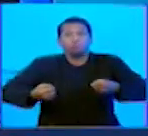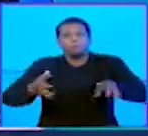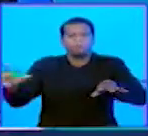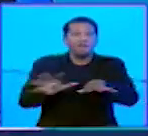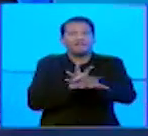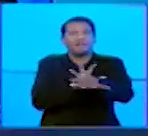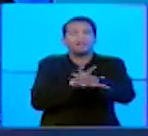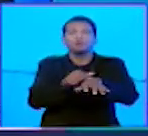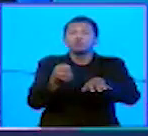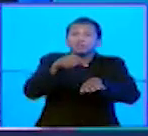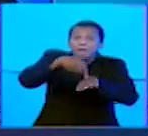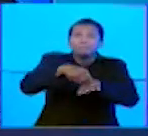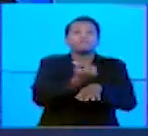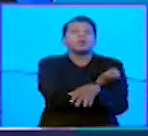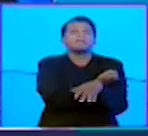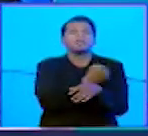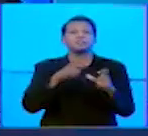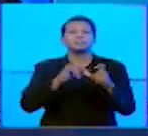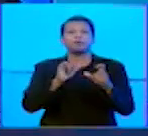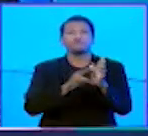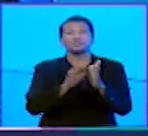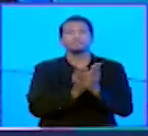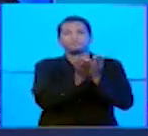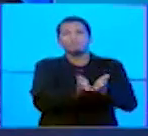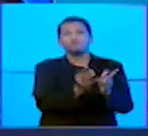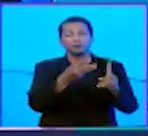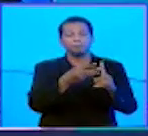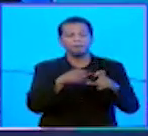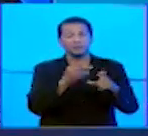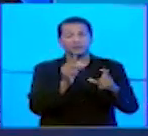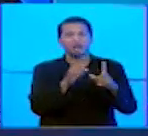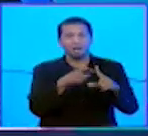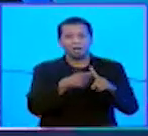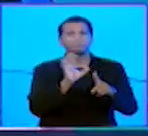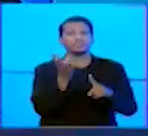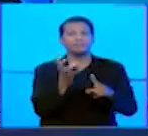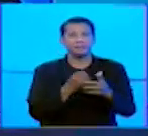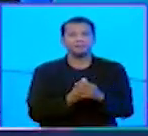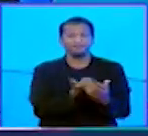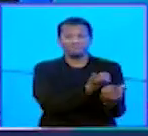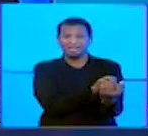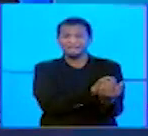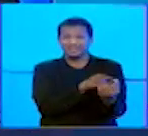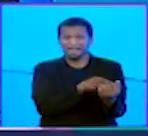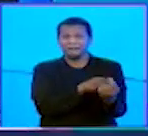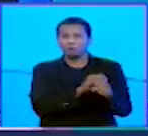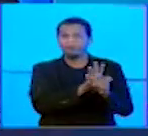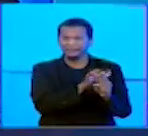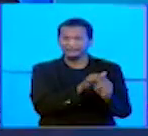sinopec di Pelabuhan Merak Banten pada hari Minggu malam truk pengangkut vaksin ini akan membawa vaksin komplit nineteen ke pulau